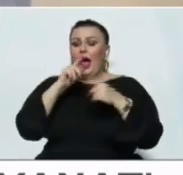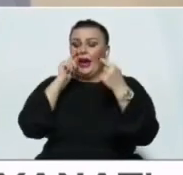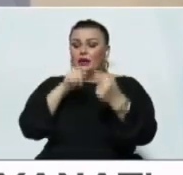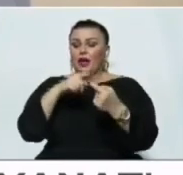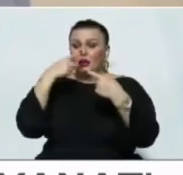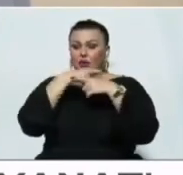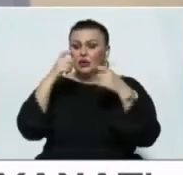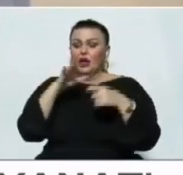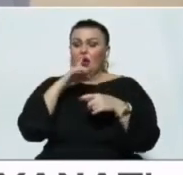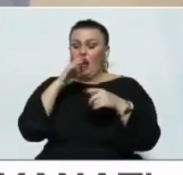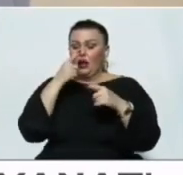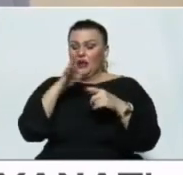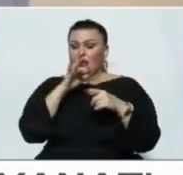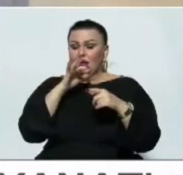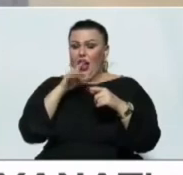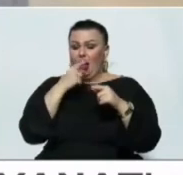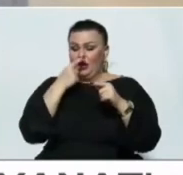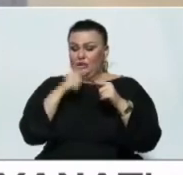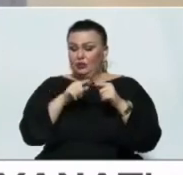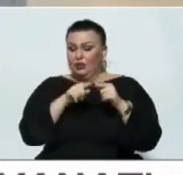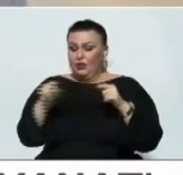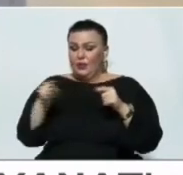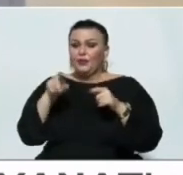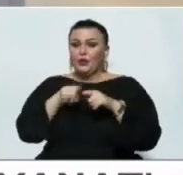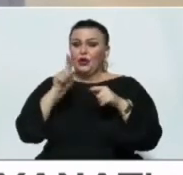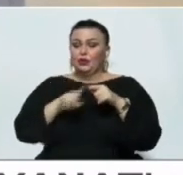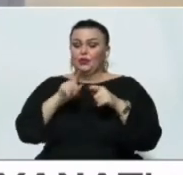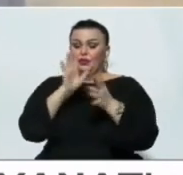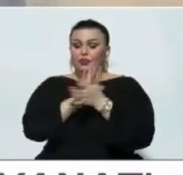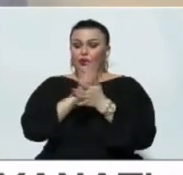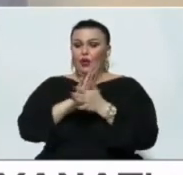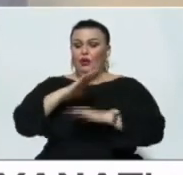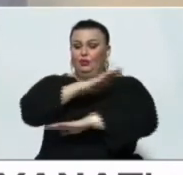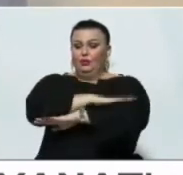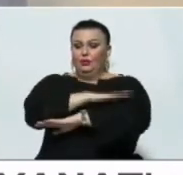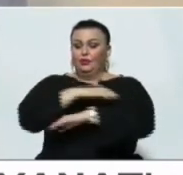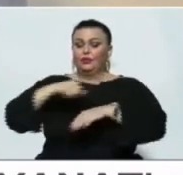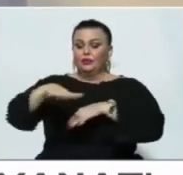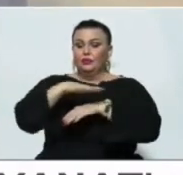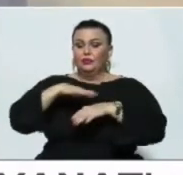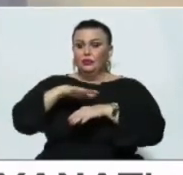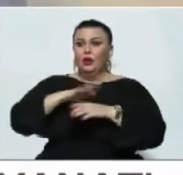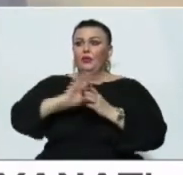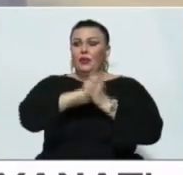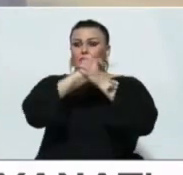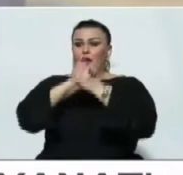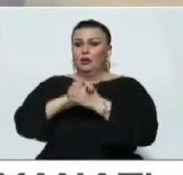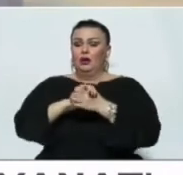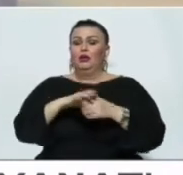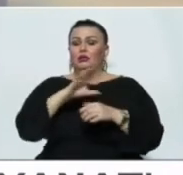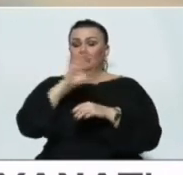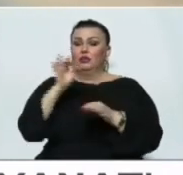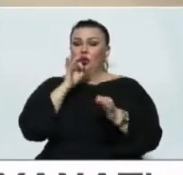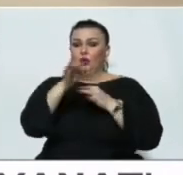yaxın bir zamanda Ermənistanın bu çirkin əməli beynəlxalq müstəvidə də, beynəlxalq təşkilatlar çərçivəsində də qiymətini alacaqdır.